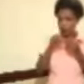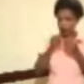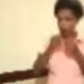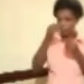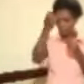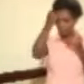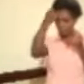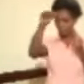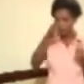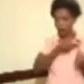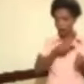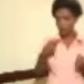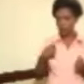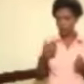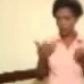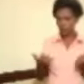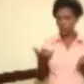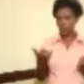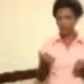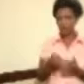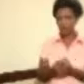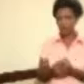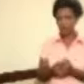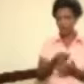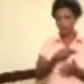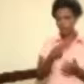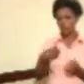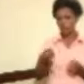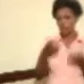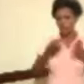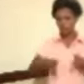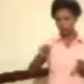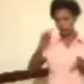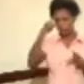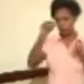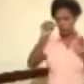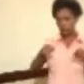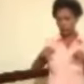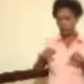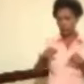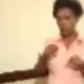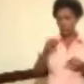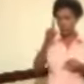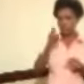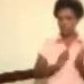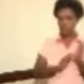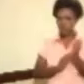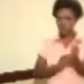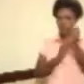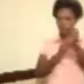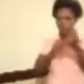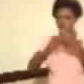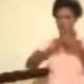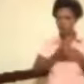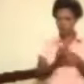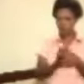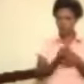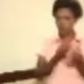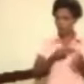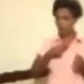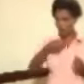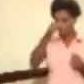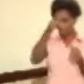gagnons un panel de journalistes qui est avec nous là. Nous pourrons avoir l'occasion de présenter tout à l'heure. Mais ça me voulait souligner avant même que nous commencions. Moi, je voulais